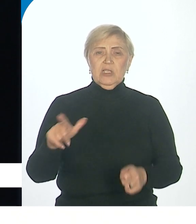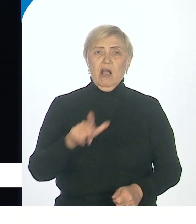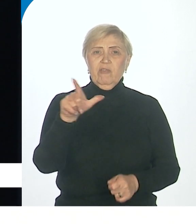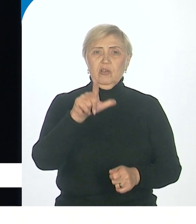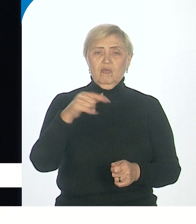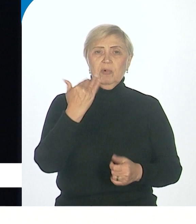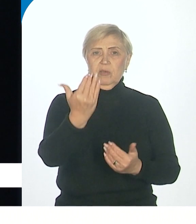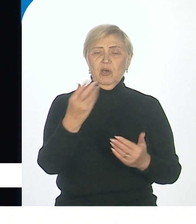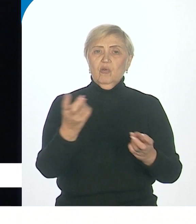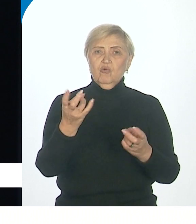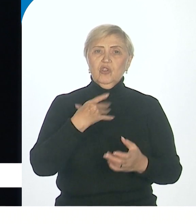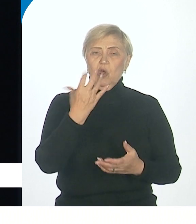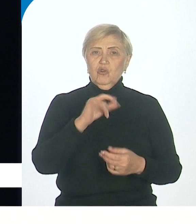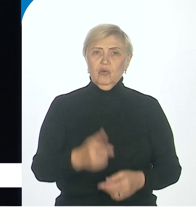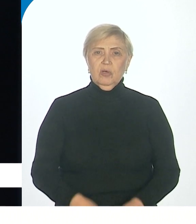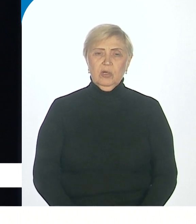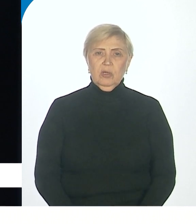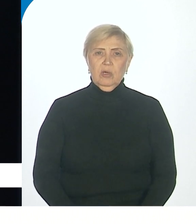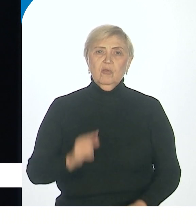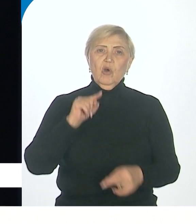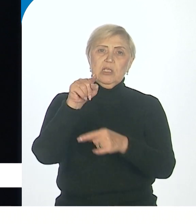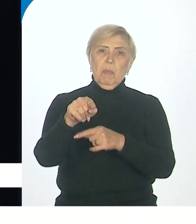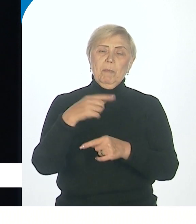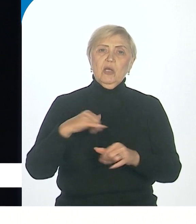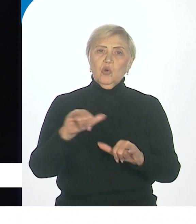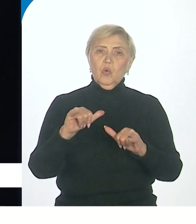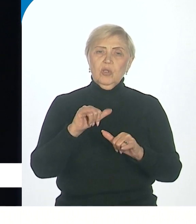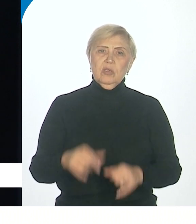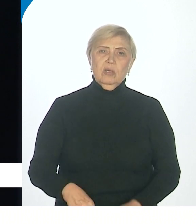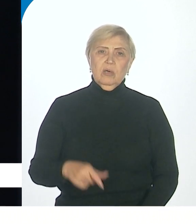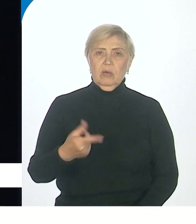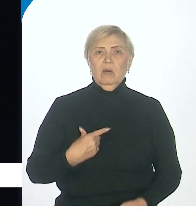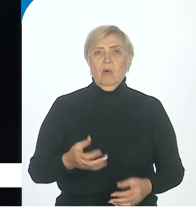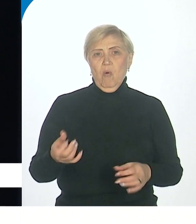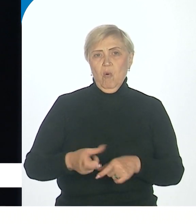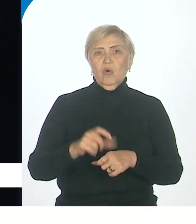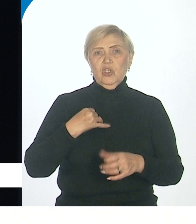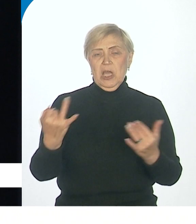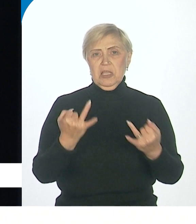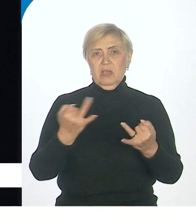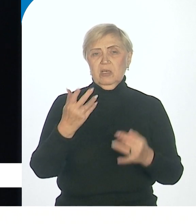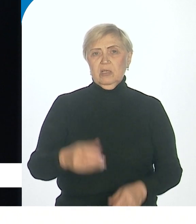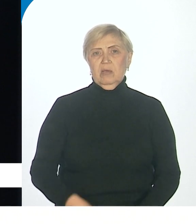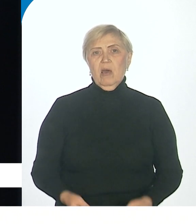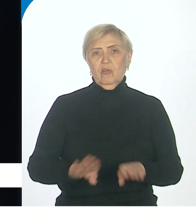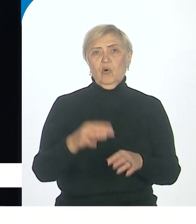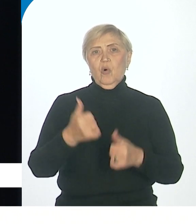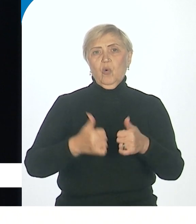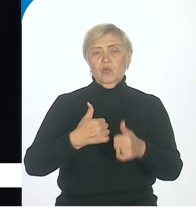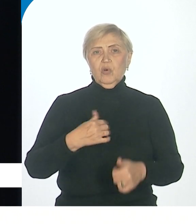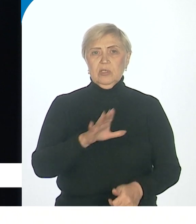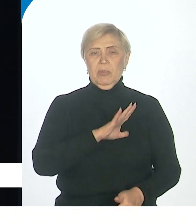и тебе еще нужно, вот как в дартсе, попасть в мишень. Достаточно интересный такой конкурс был.